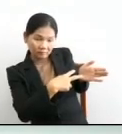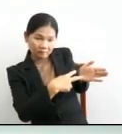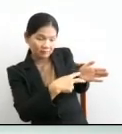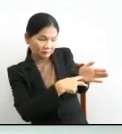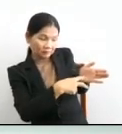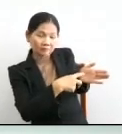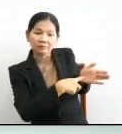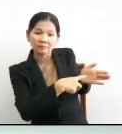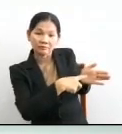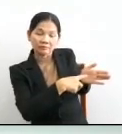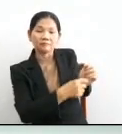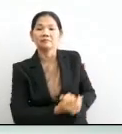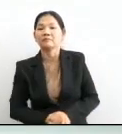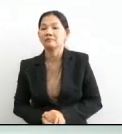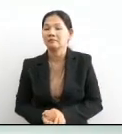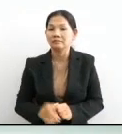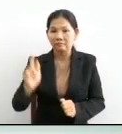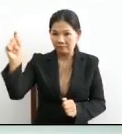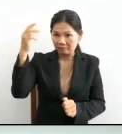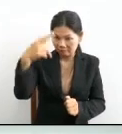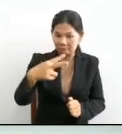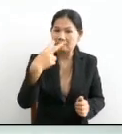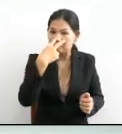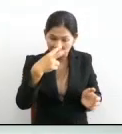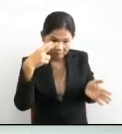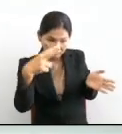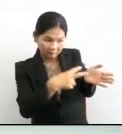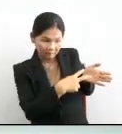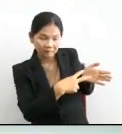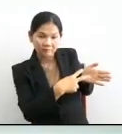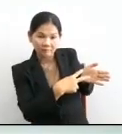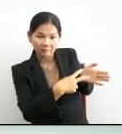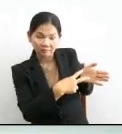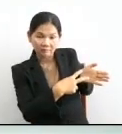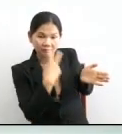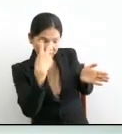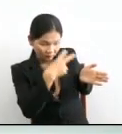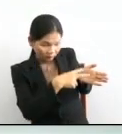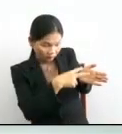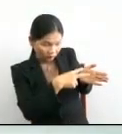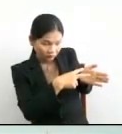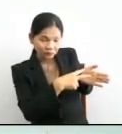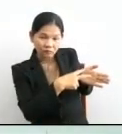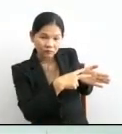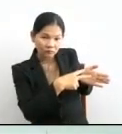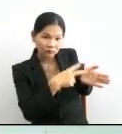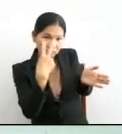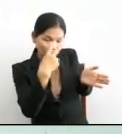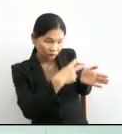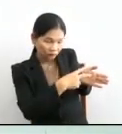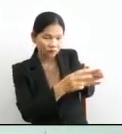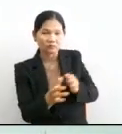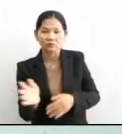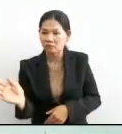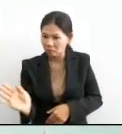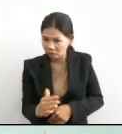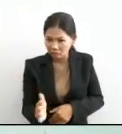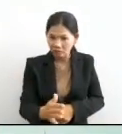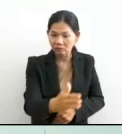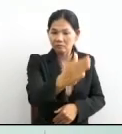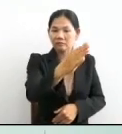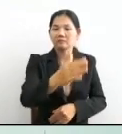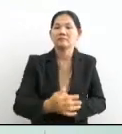chà lọ nà chà mớ con rụt hiệp nít chà con sẵn kết mớ chà khuyên tăng phì chà trầy